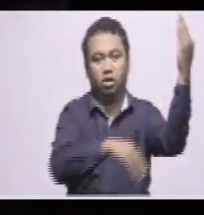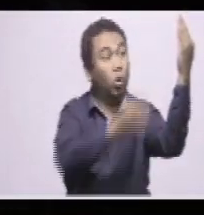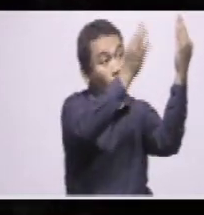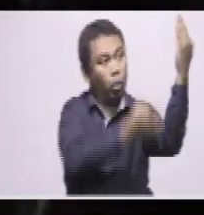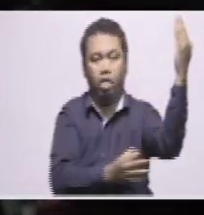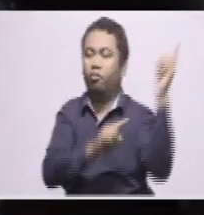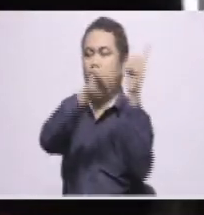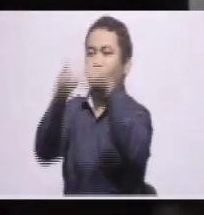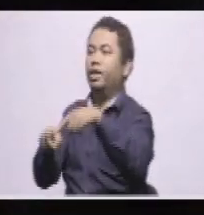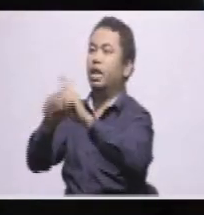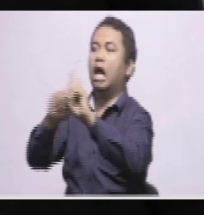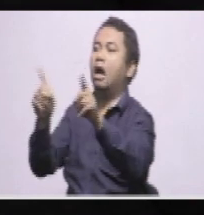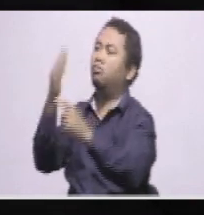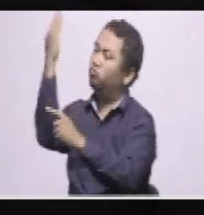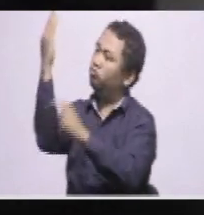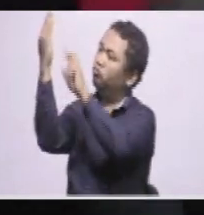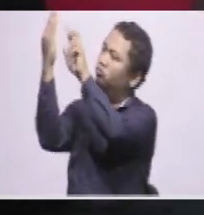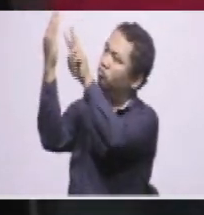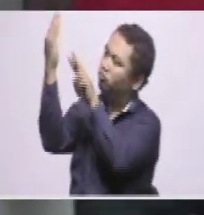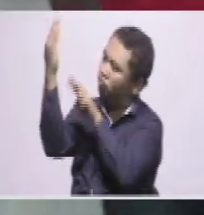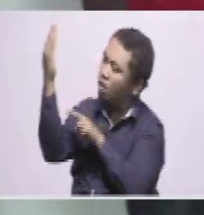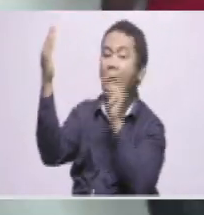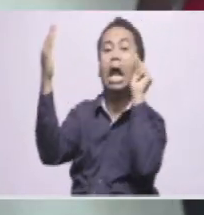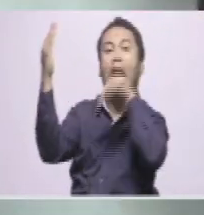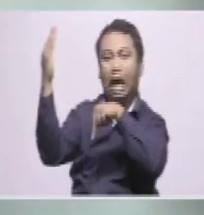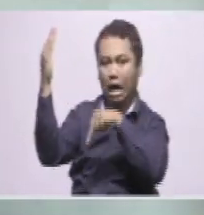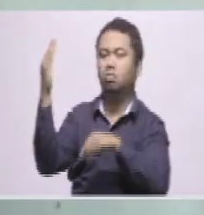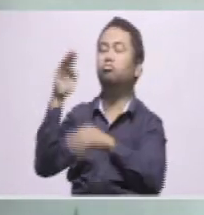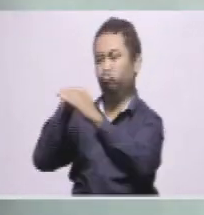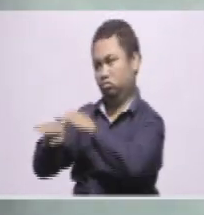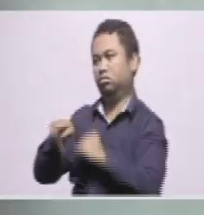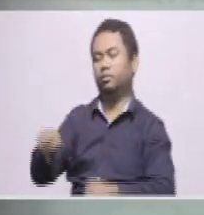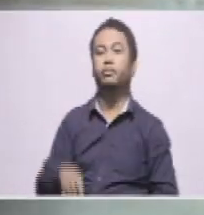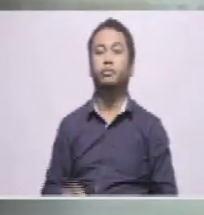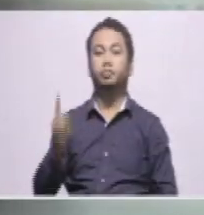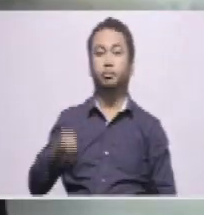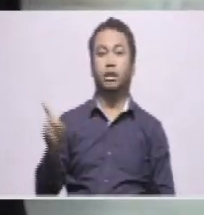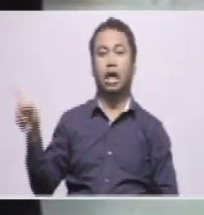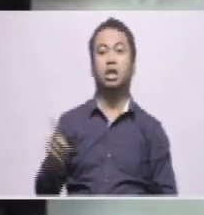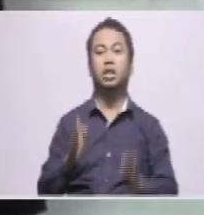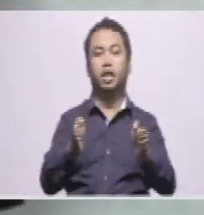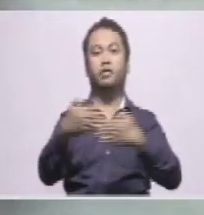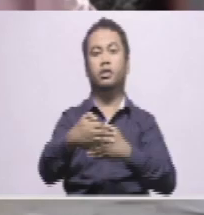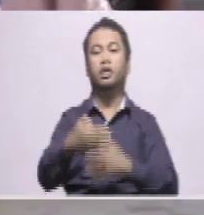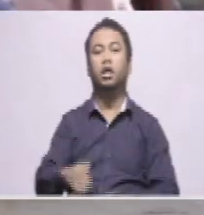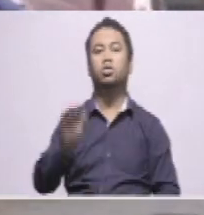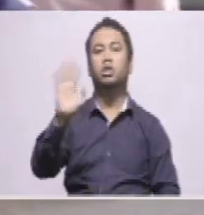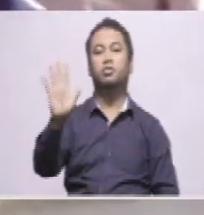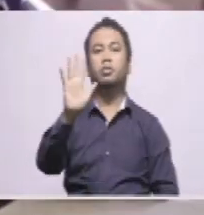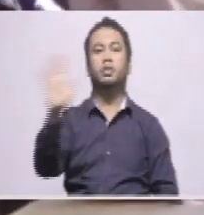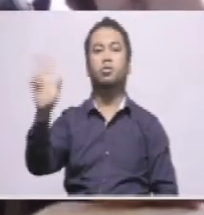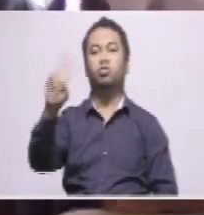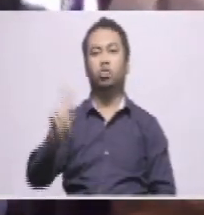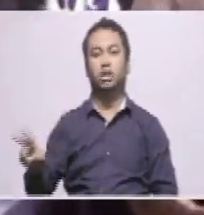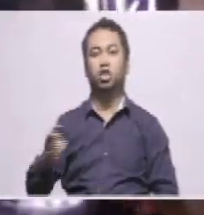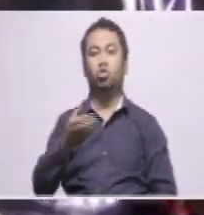mizotra ampilaminana ny fifidianana ato amin'ny distrikan'ny Port Berger izay ahitana birao fandatsam-bato misy 5 sy 200 ary